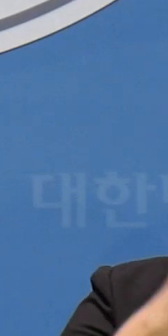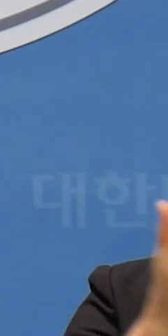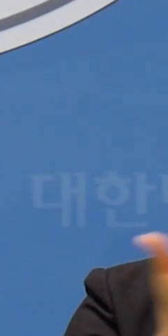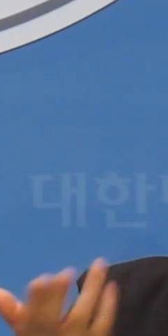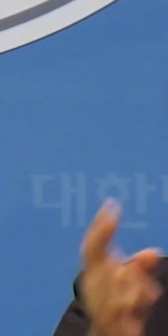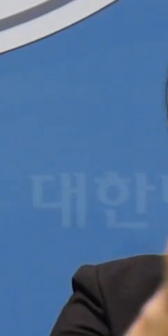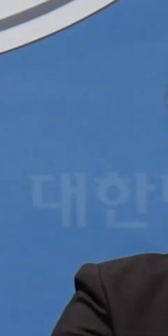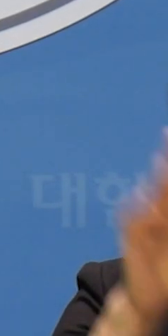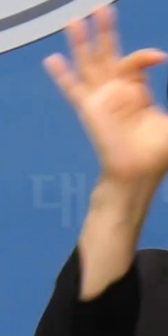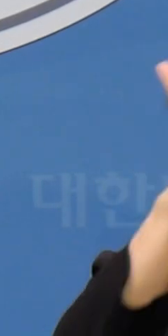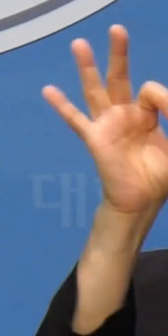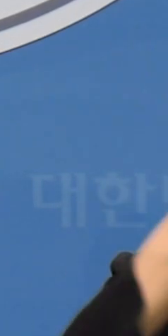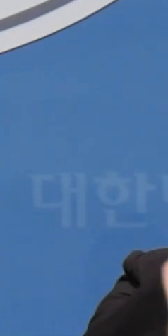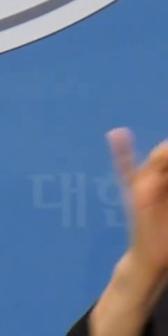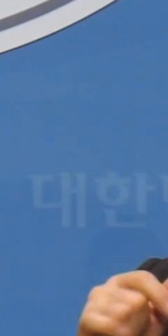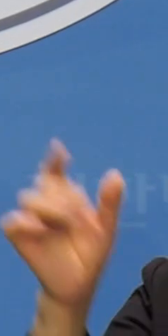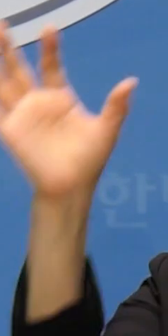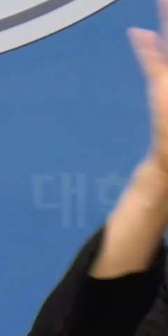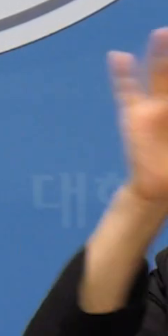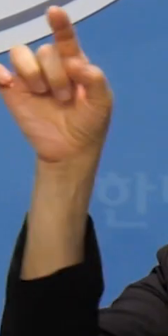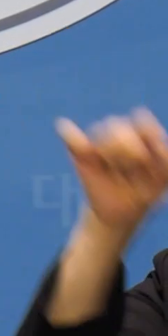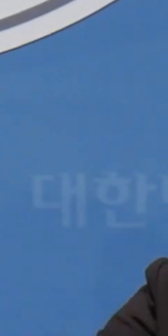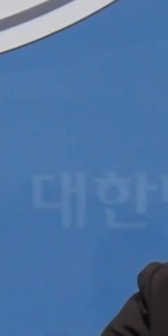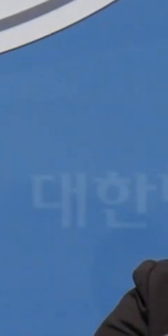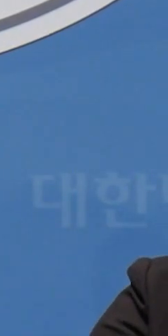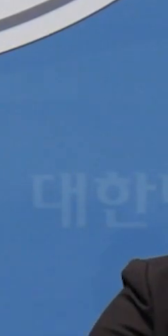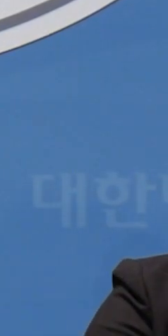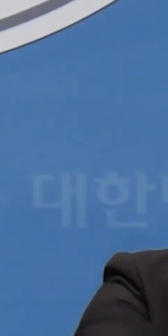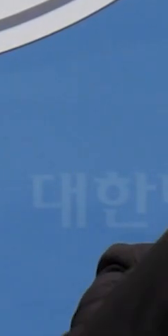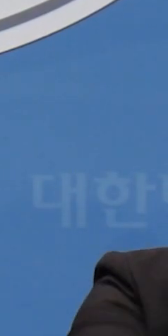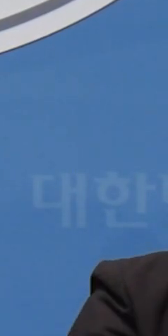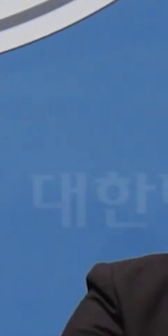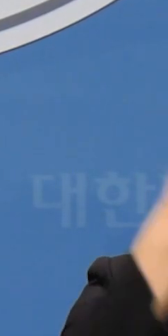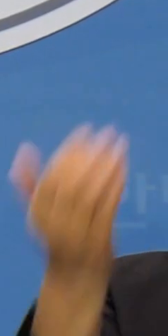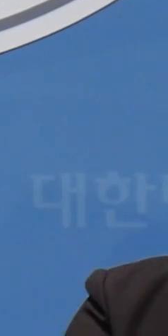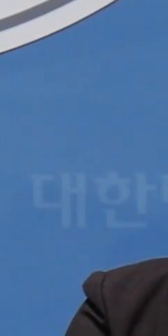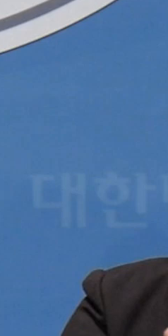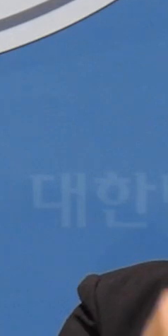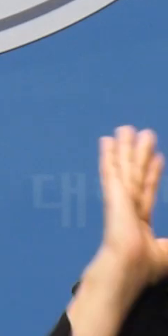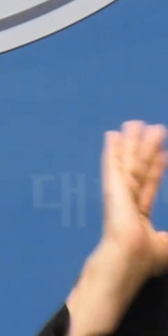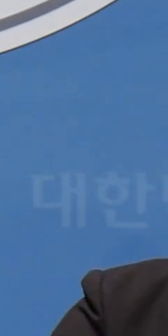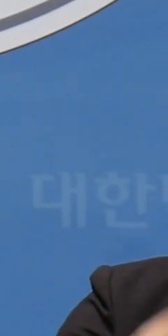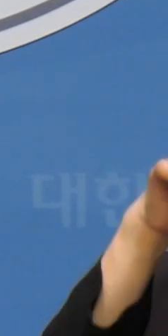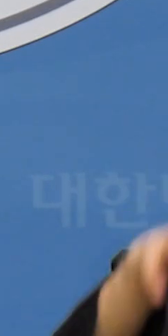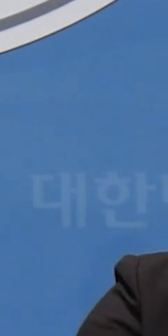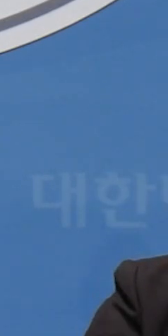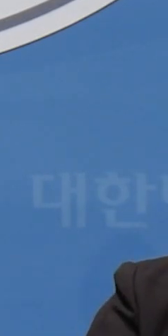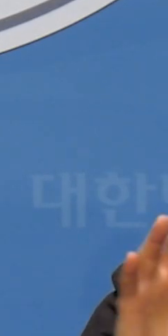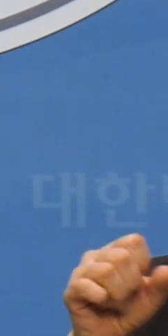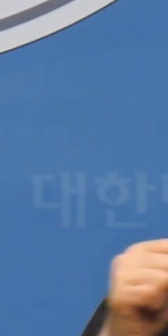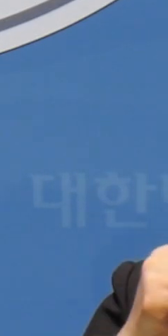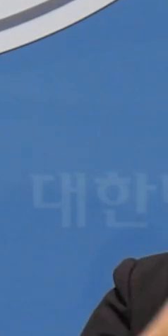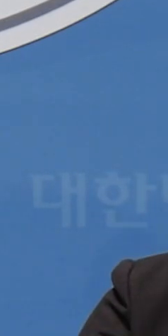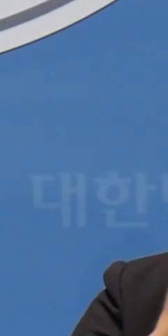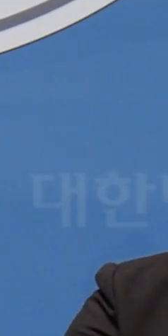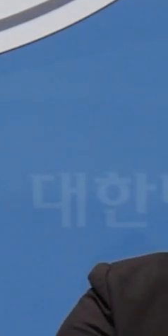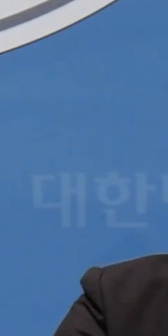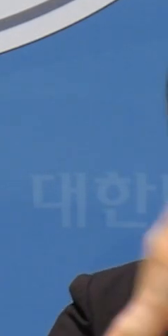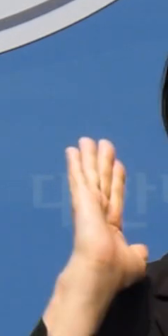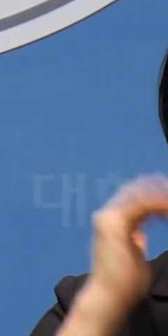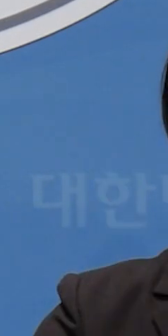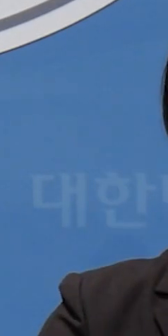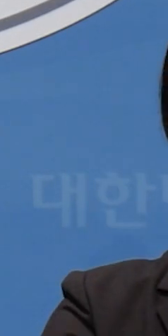일자리를 찾아 청년들이 찾아오는 도시, 청년들의 꿈이 이루어지는 의정부는 국민의힘과 제가